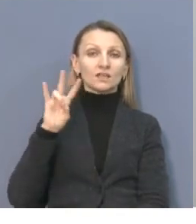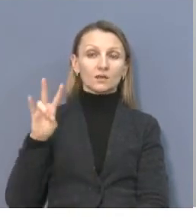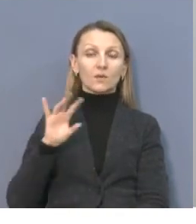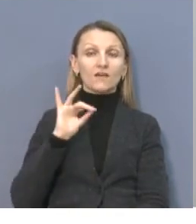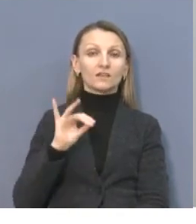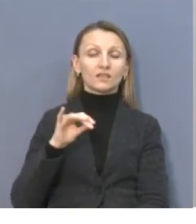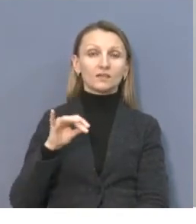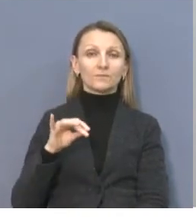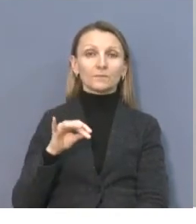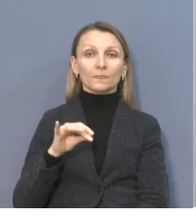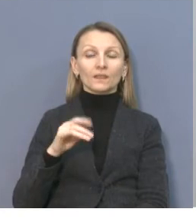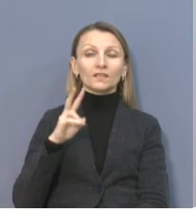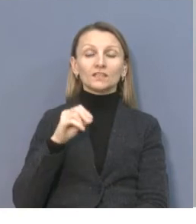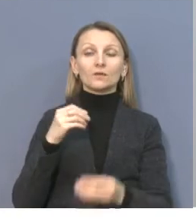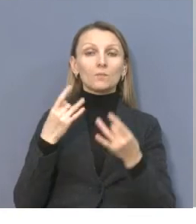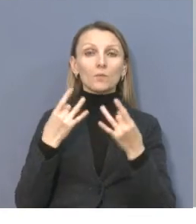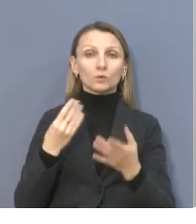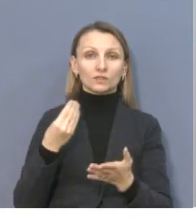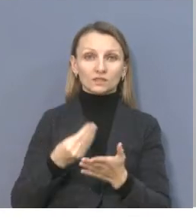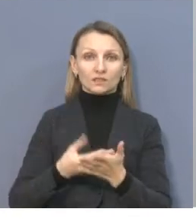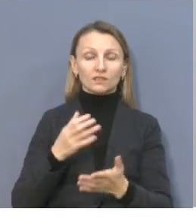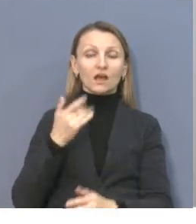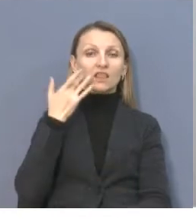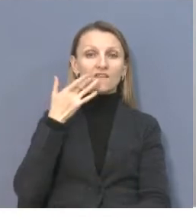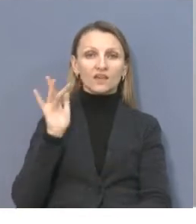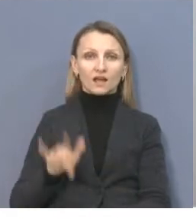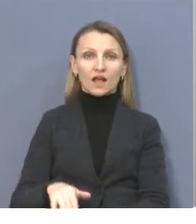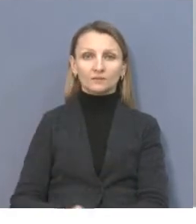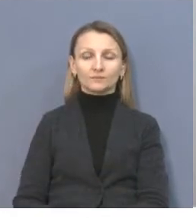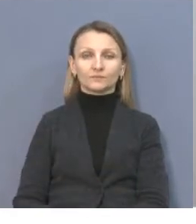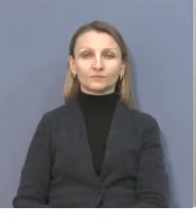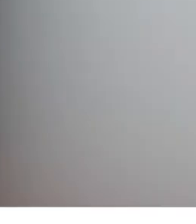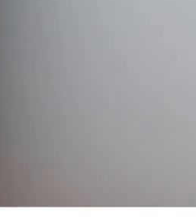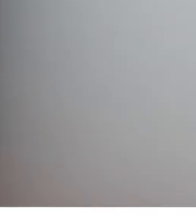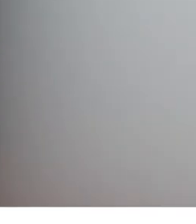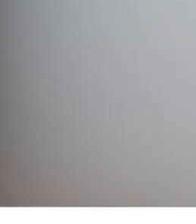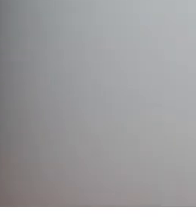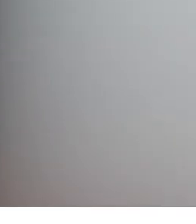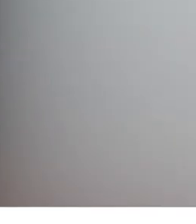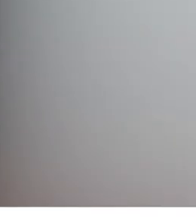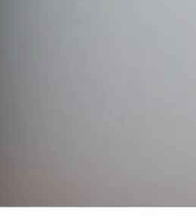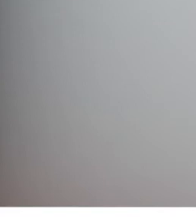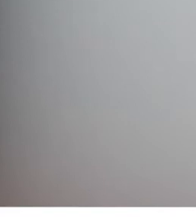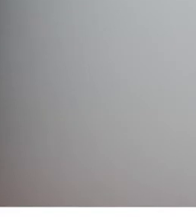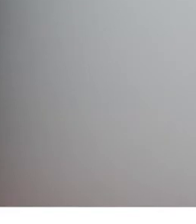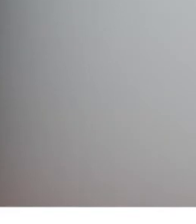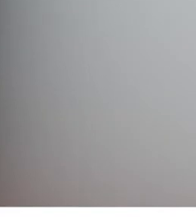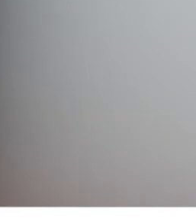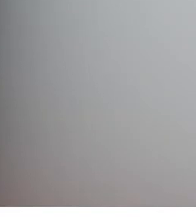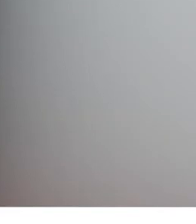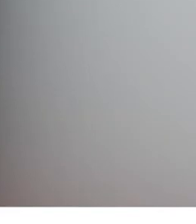это не просто ценность от ценность на века крупных углем образом гули бур про